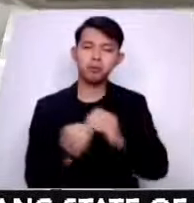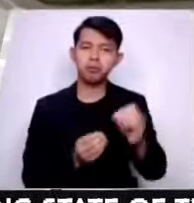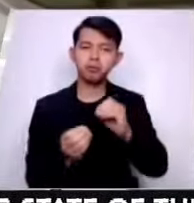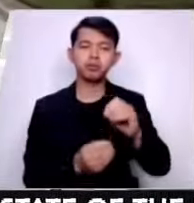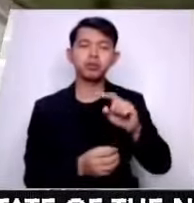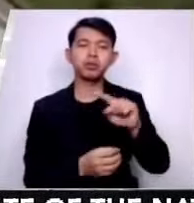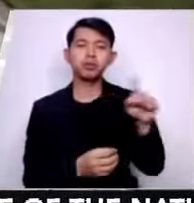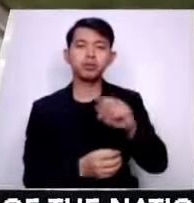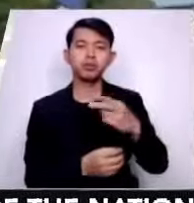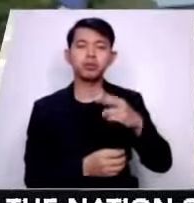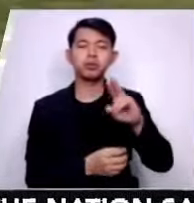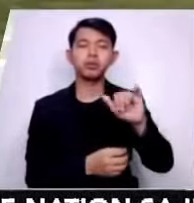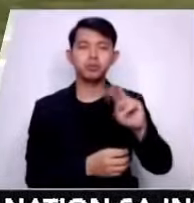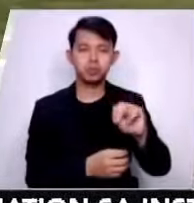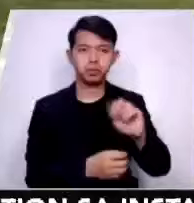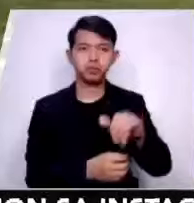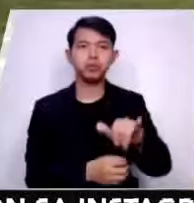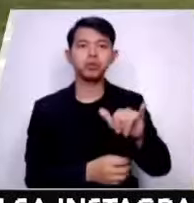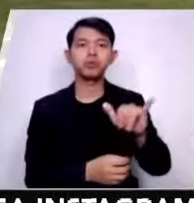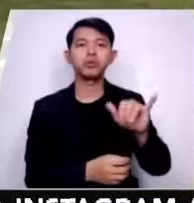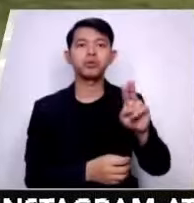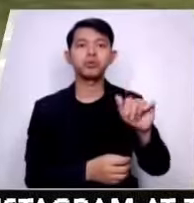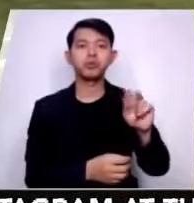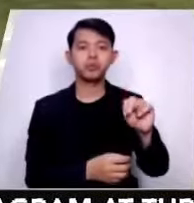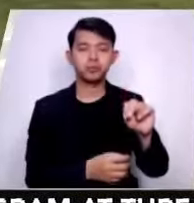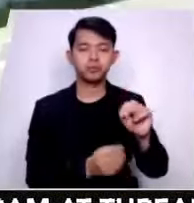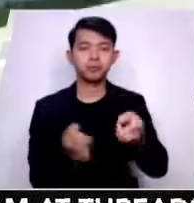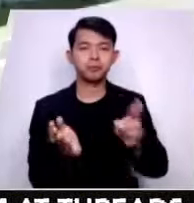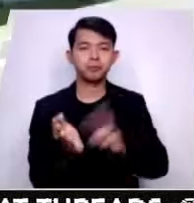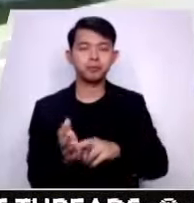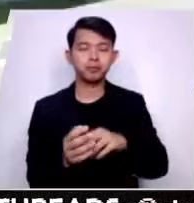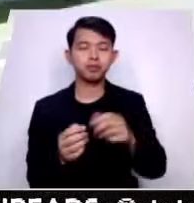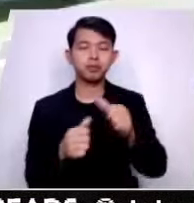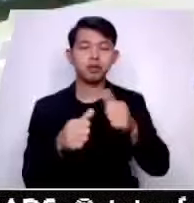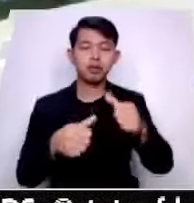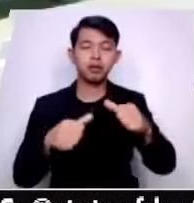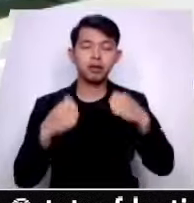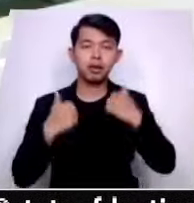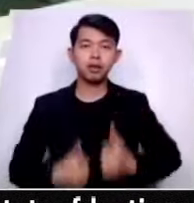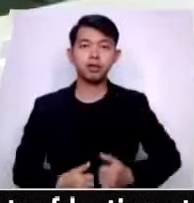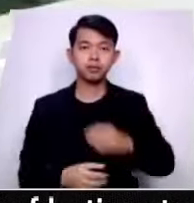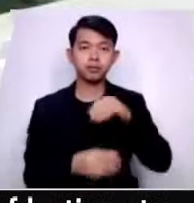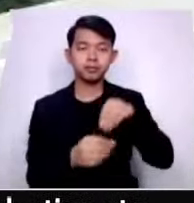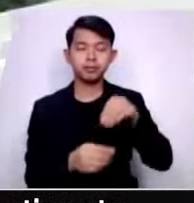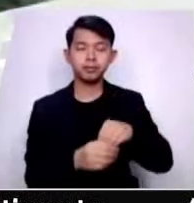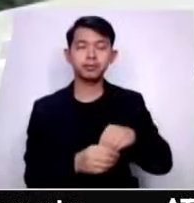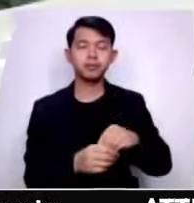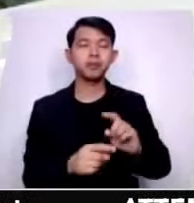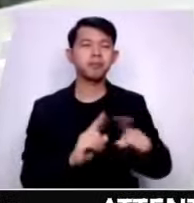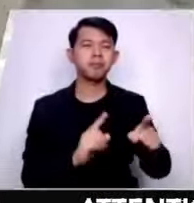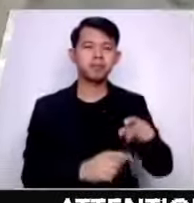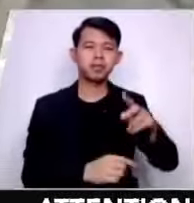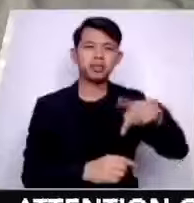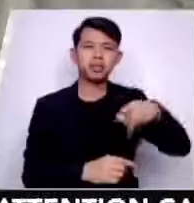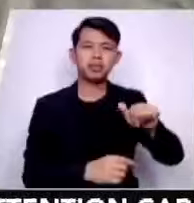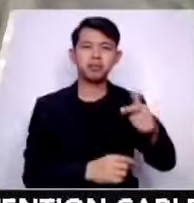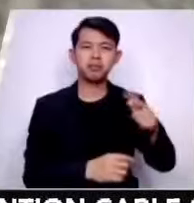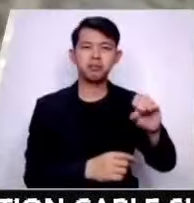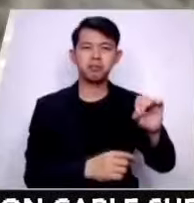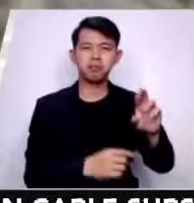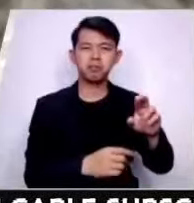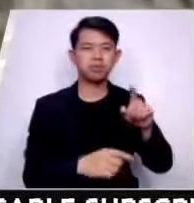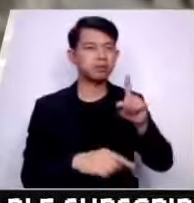sa registered address nito sa loob ng compound. Pero wala na raw access ang PAGCOR sa iba pang lugar sa compound